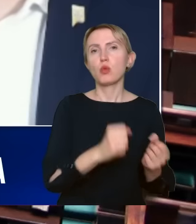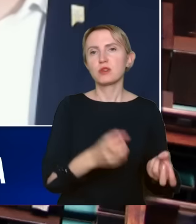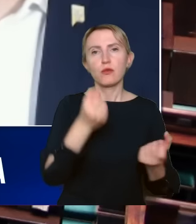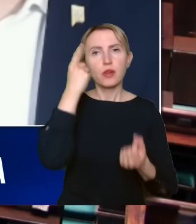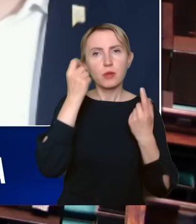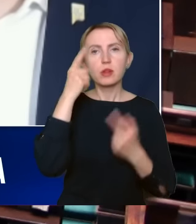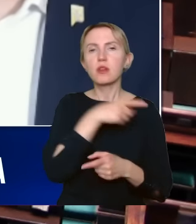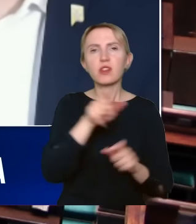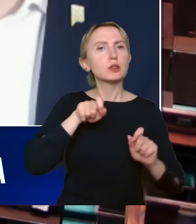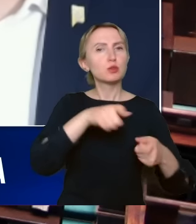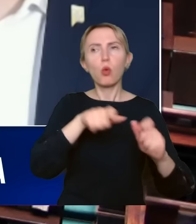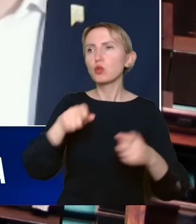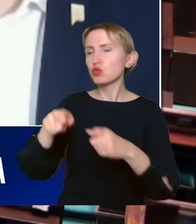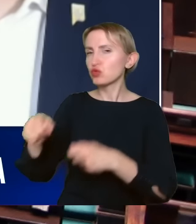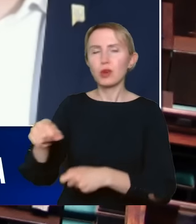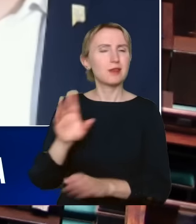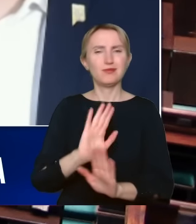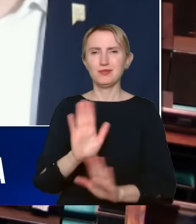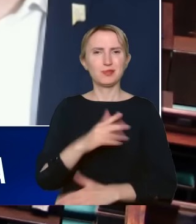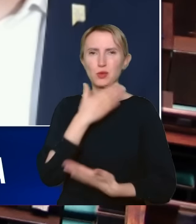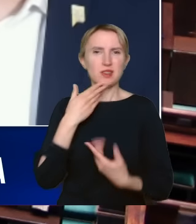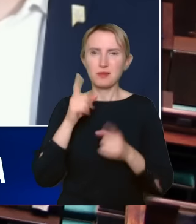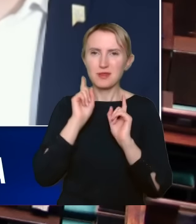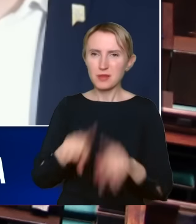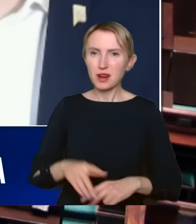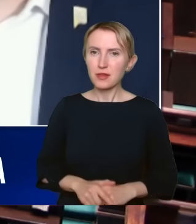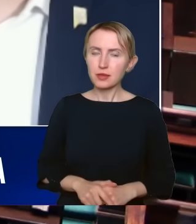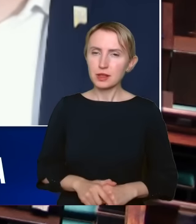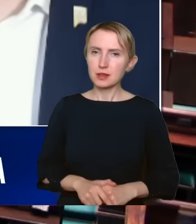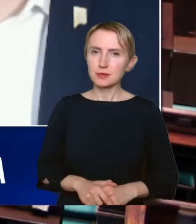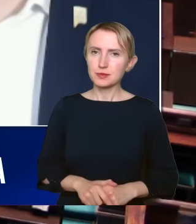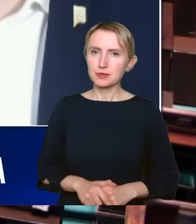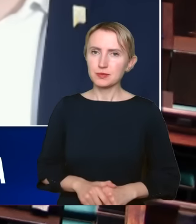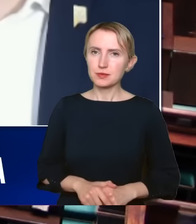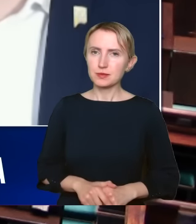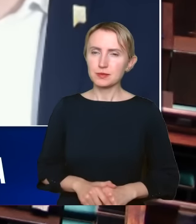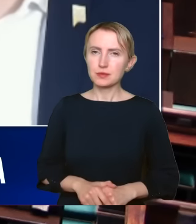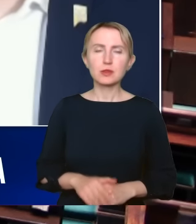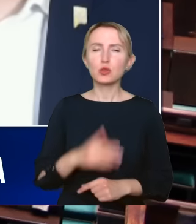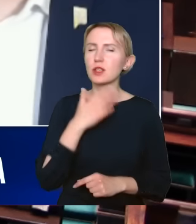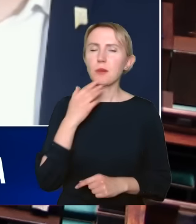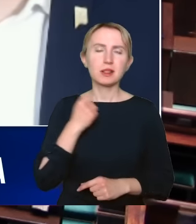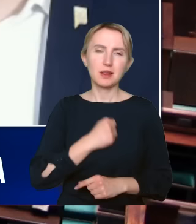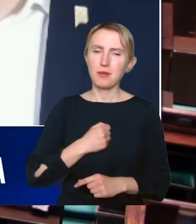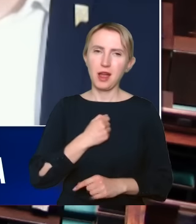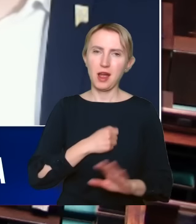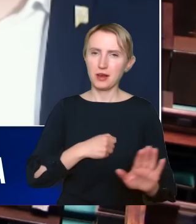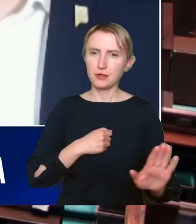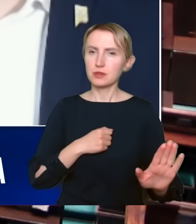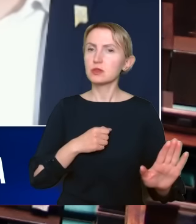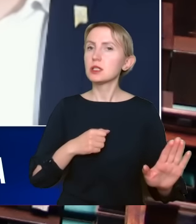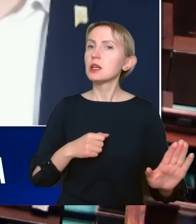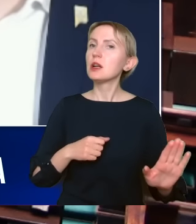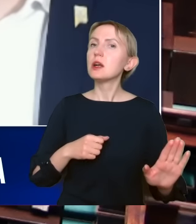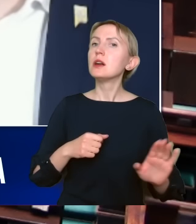państwa do czegokolwiek, to nie ma racji bytu. Naprawdę. I nie ma się o co martwić. Co do naszego rządu i